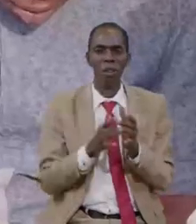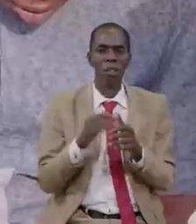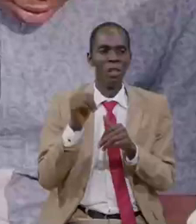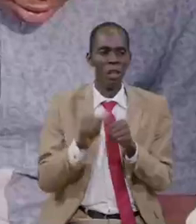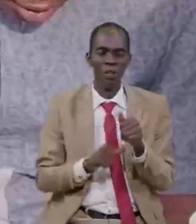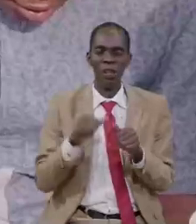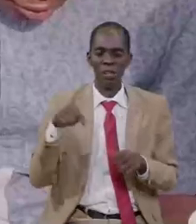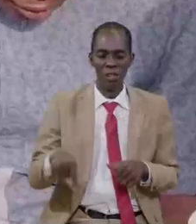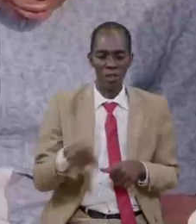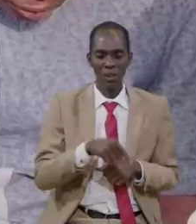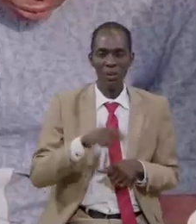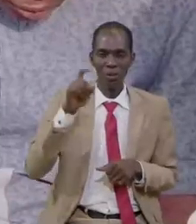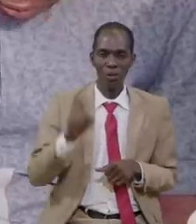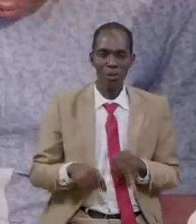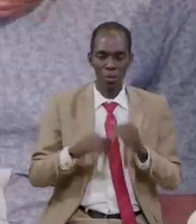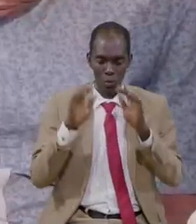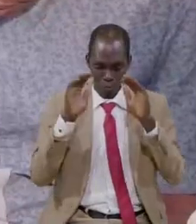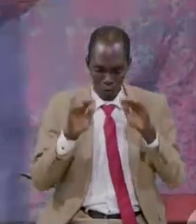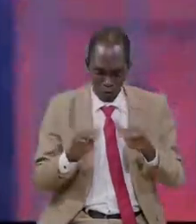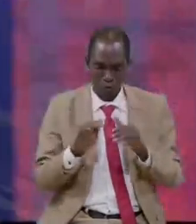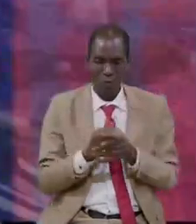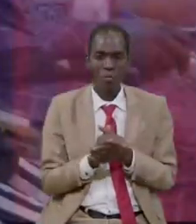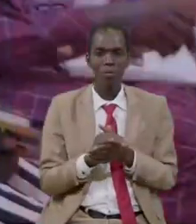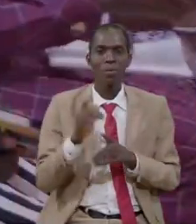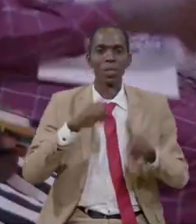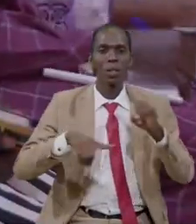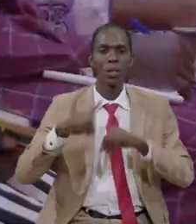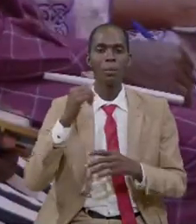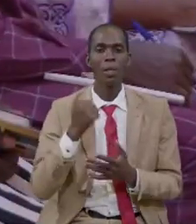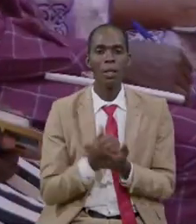tout genou fléchisse. Amen, bon amen.